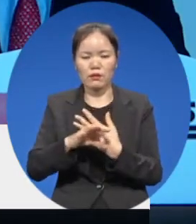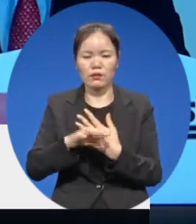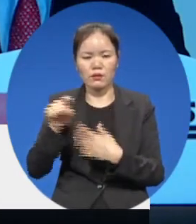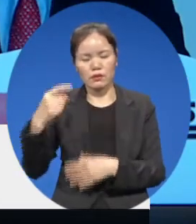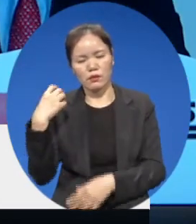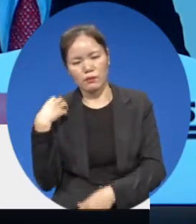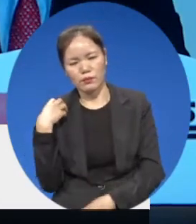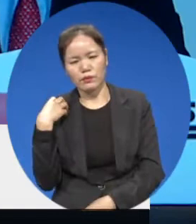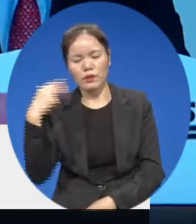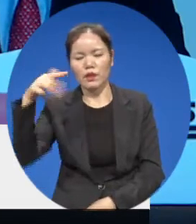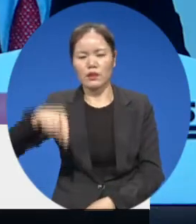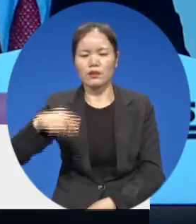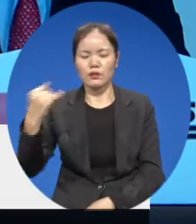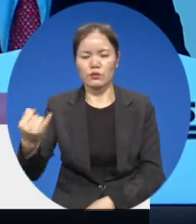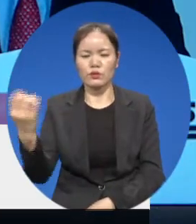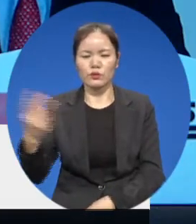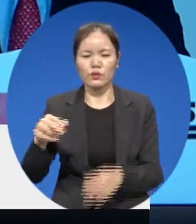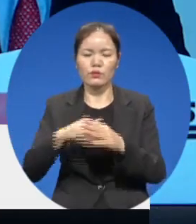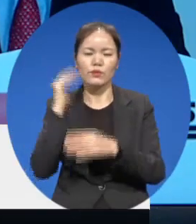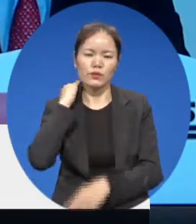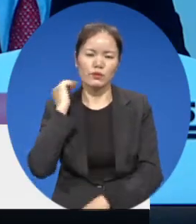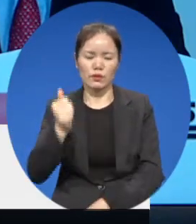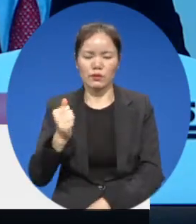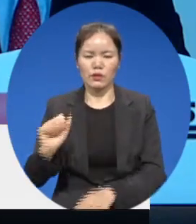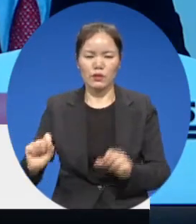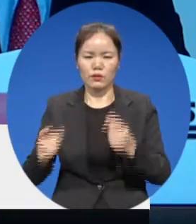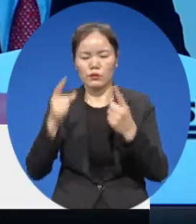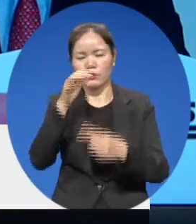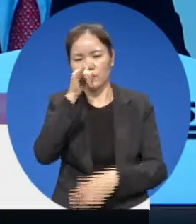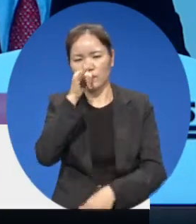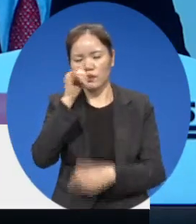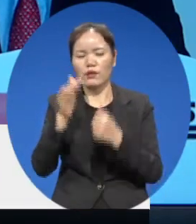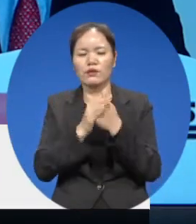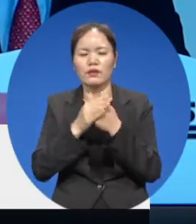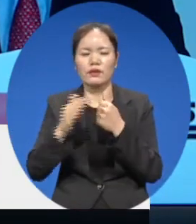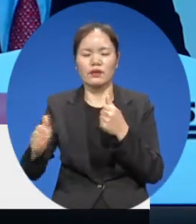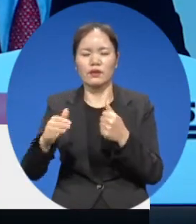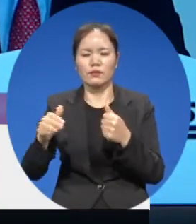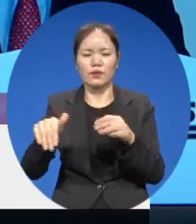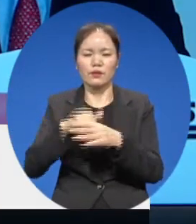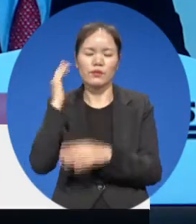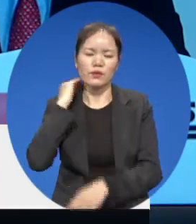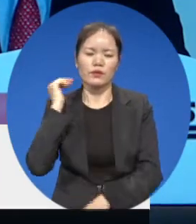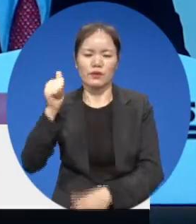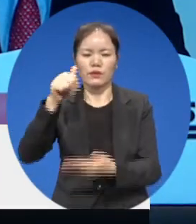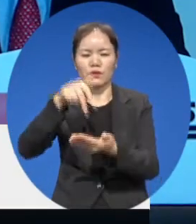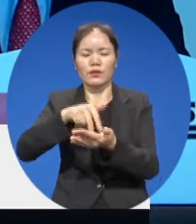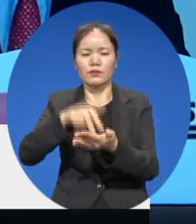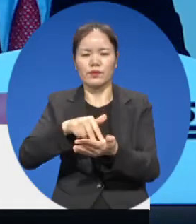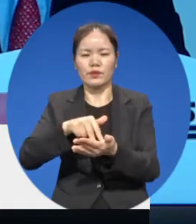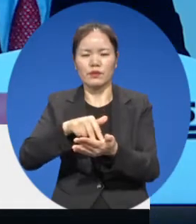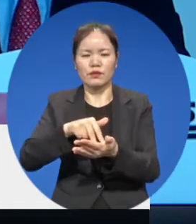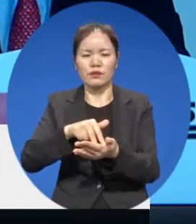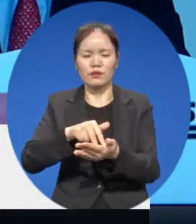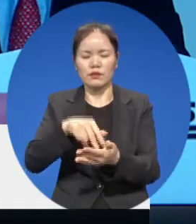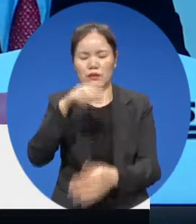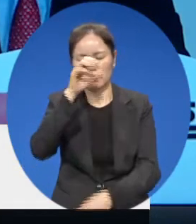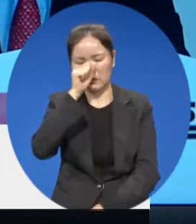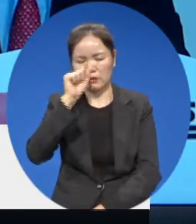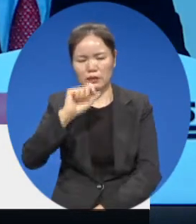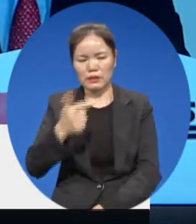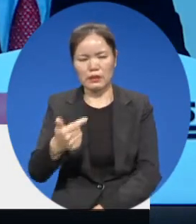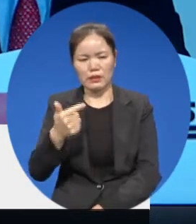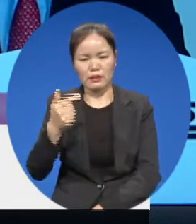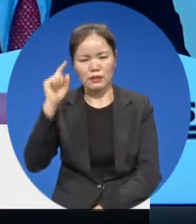문재인 대통령이 까지도 옮겨지는 것이거든요 그렇기 때문에 저는 지금 이상한 문제의 대통령 입장에서는 썩 마트 치는 않을 것으로 봅니다만